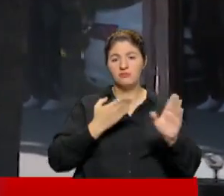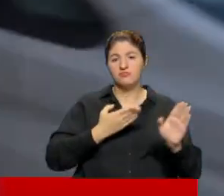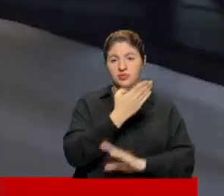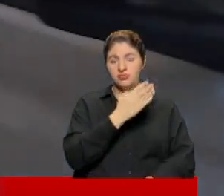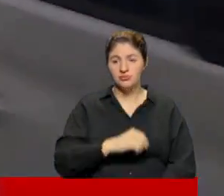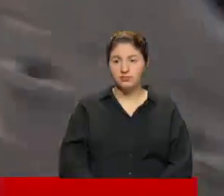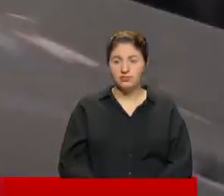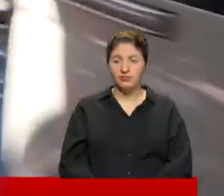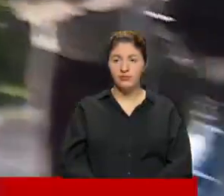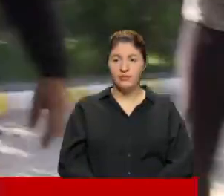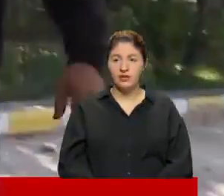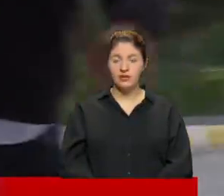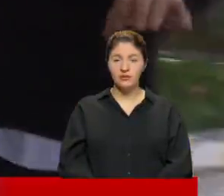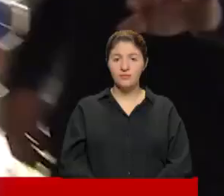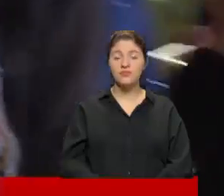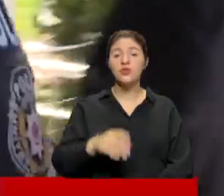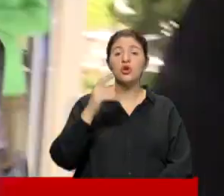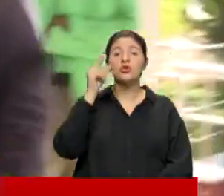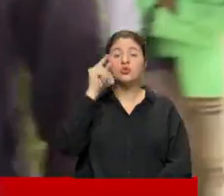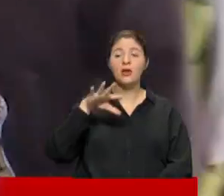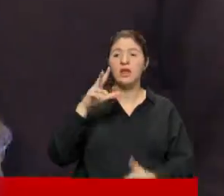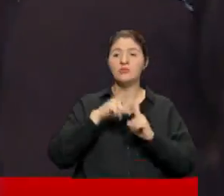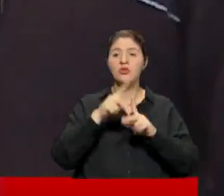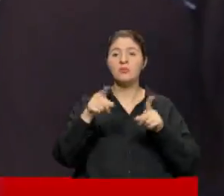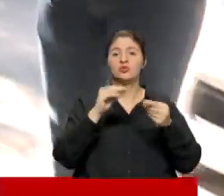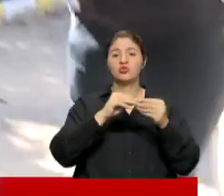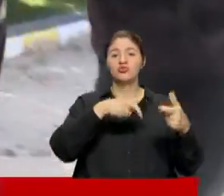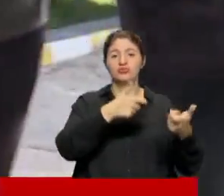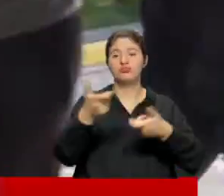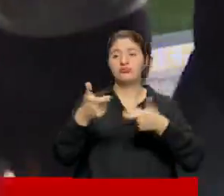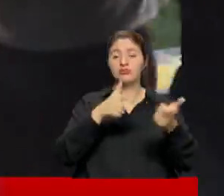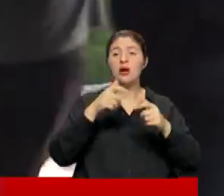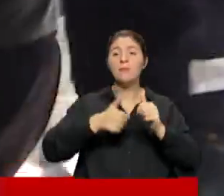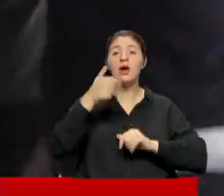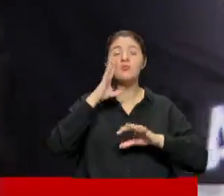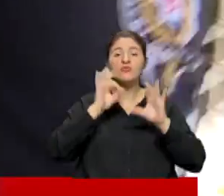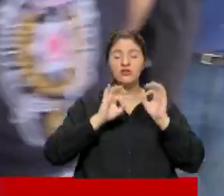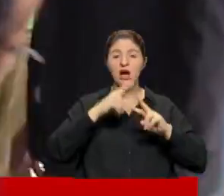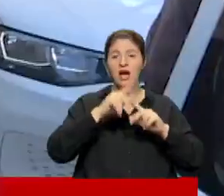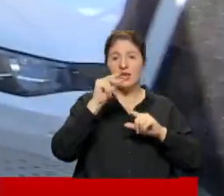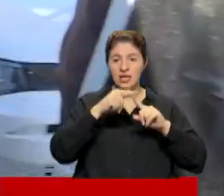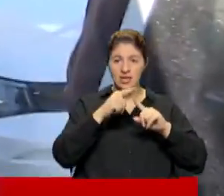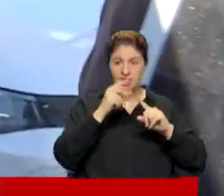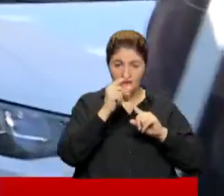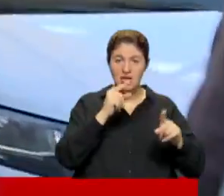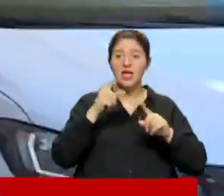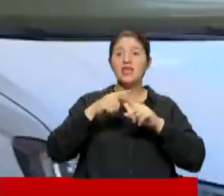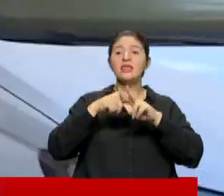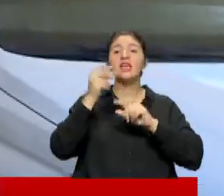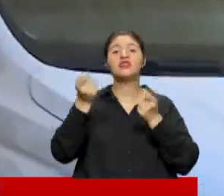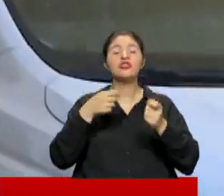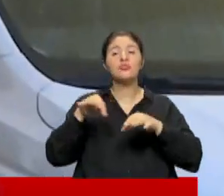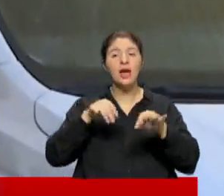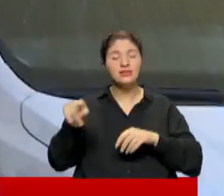edildiler mısınız şüpheliler emniyette birbirini suçladı bakanlık müfettişi Ali G ile tde çalışan Semih